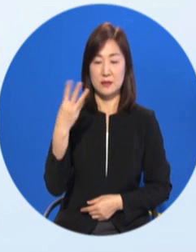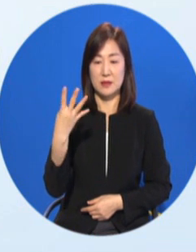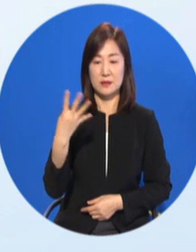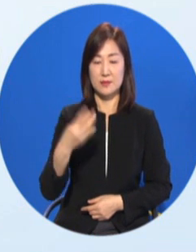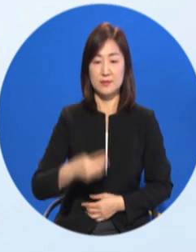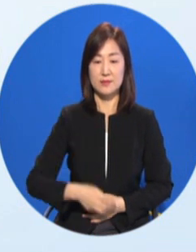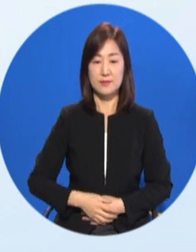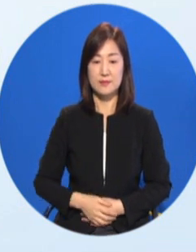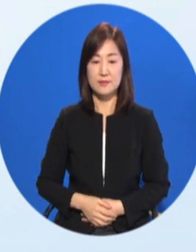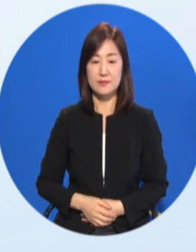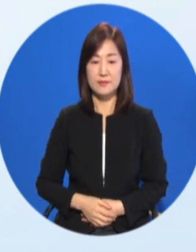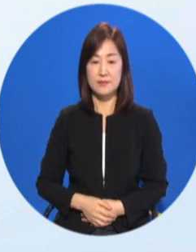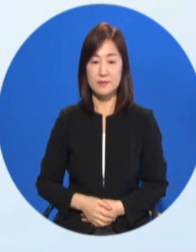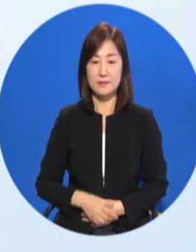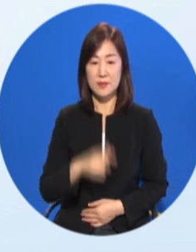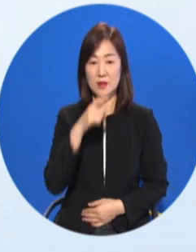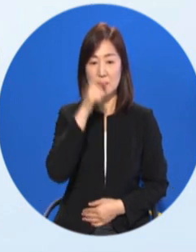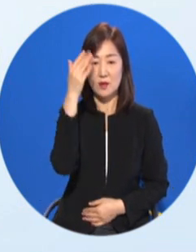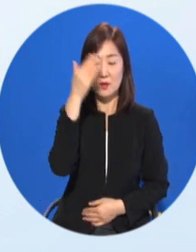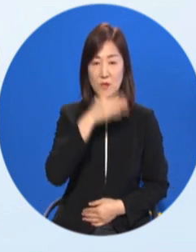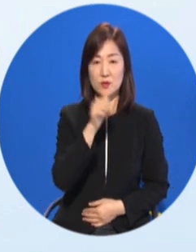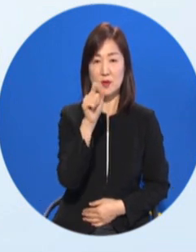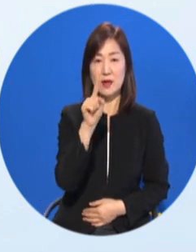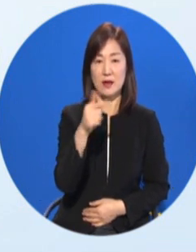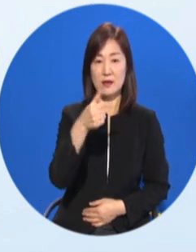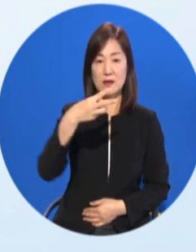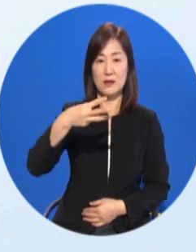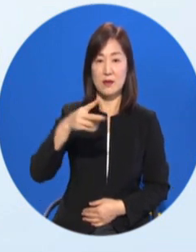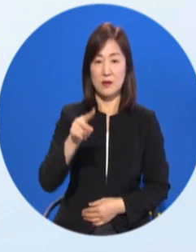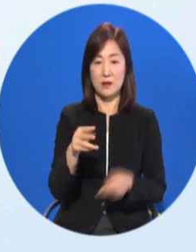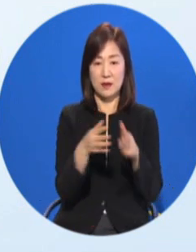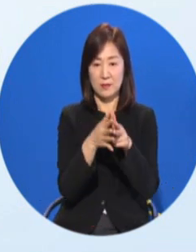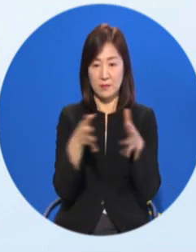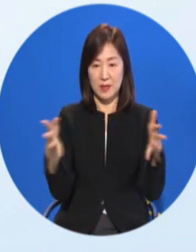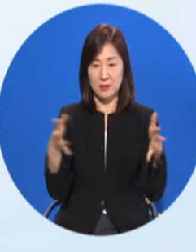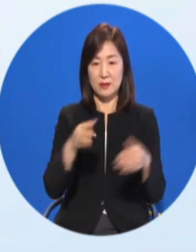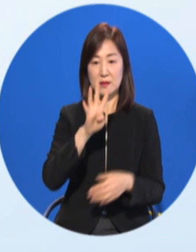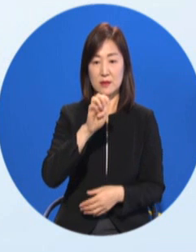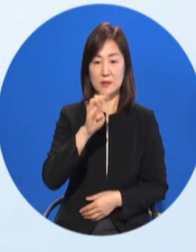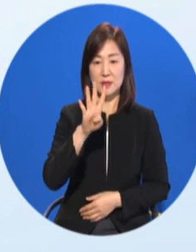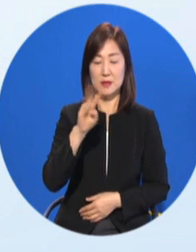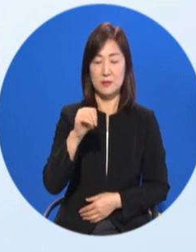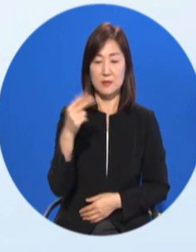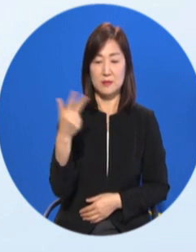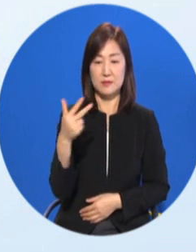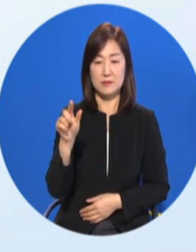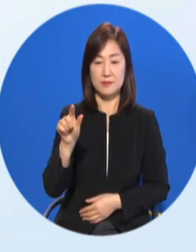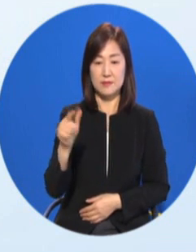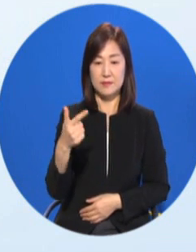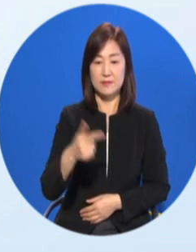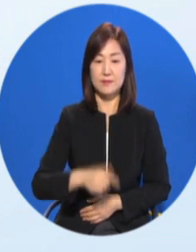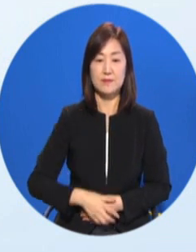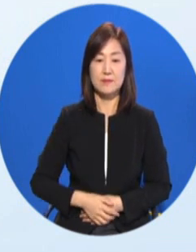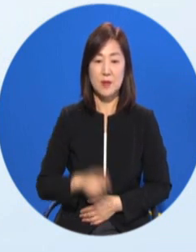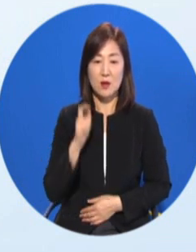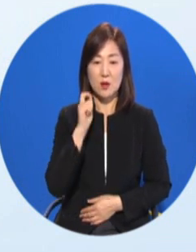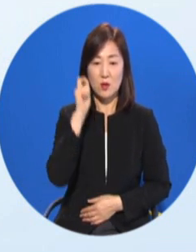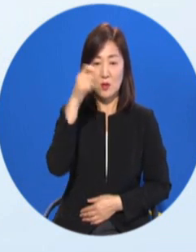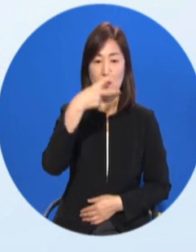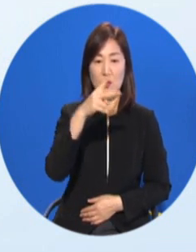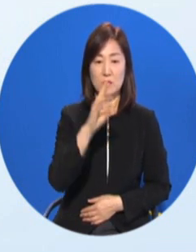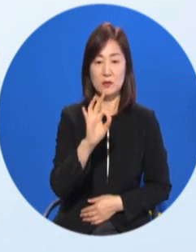주민 434,000원 여수시 둔덕동 하려 아파트 14 통 주민 44 17,600원